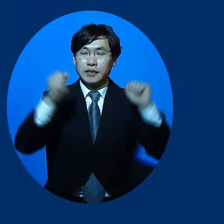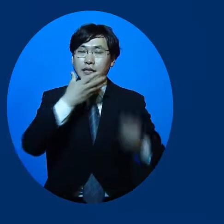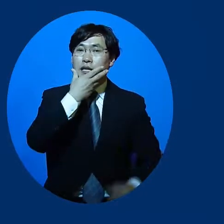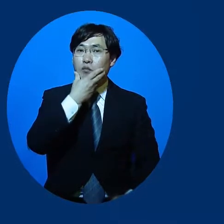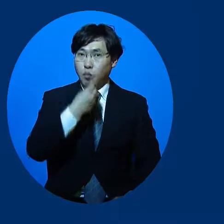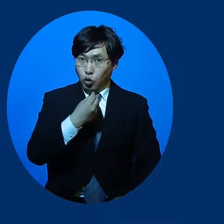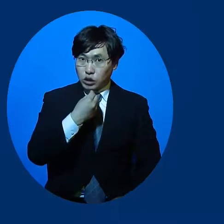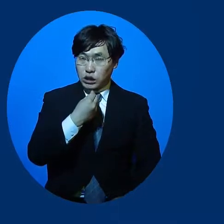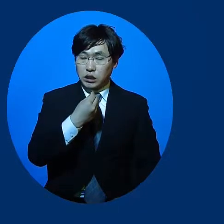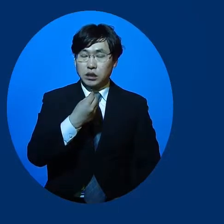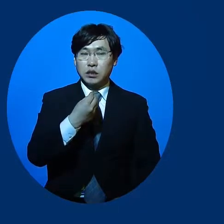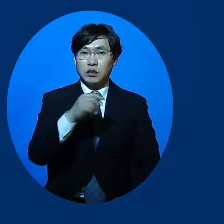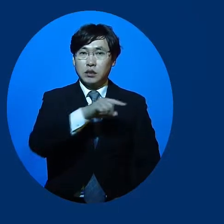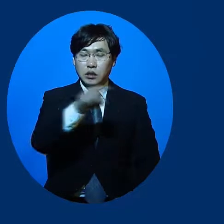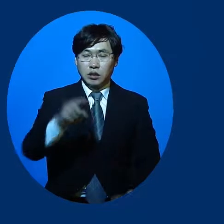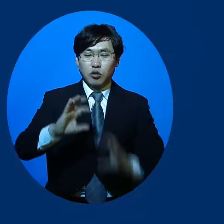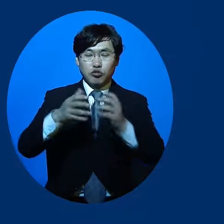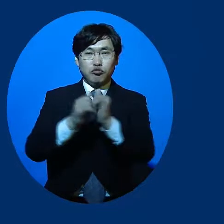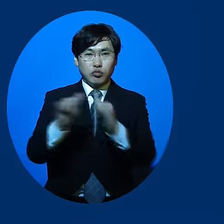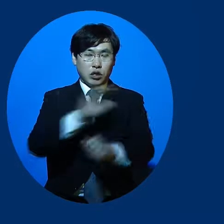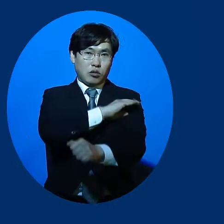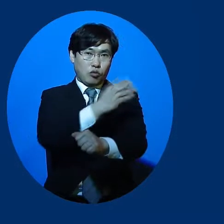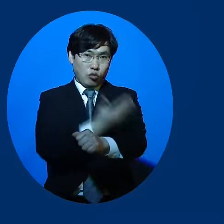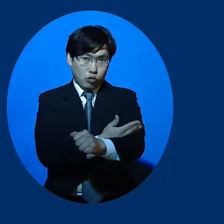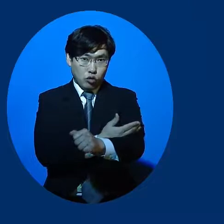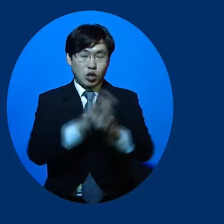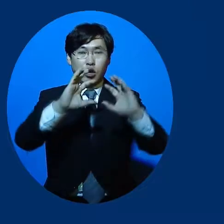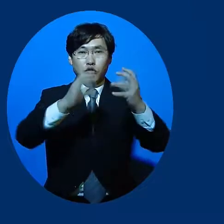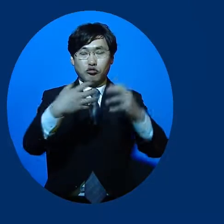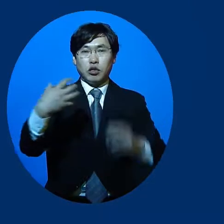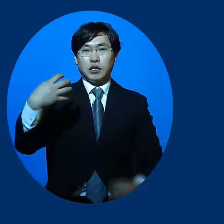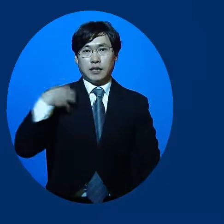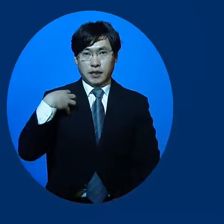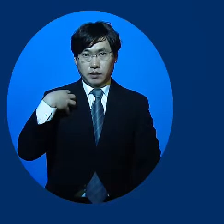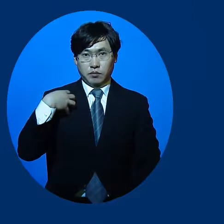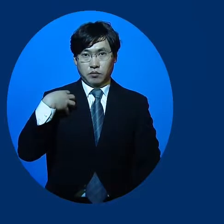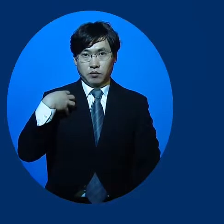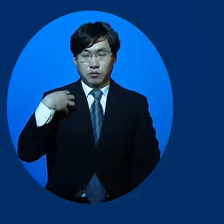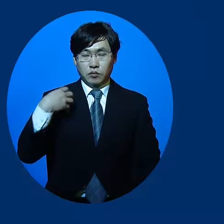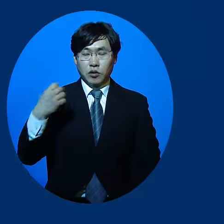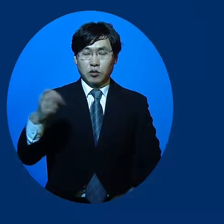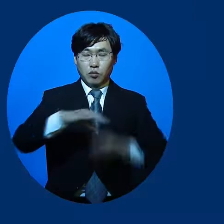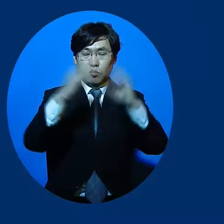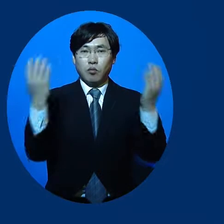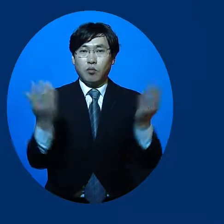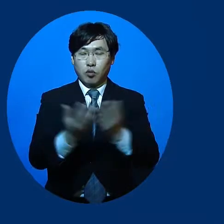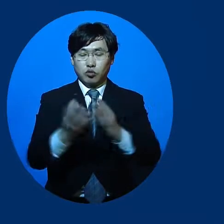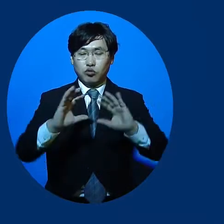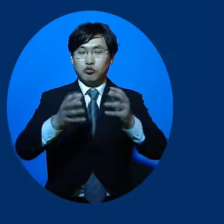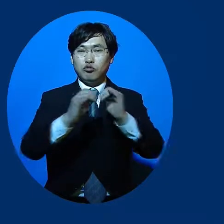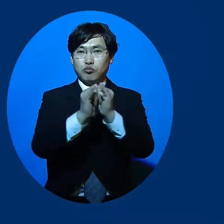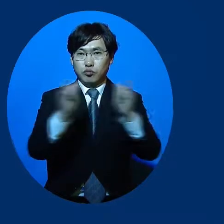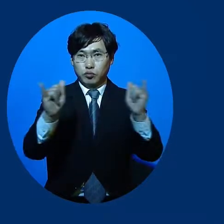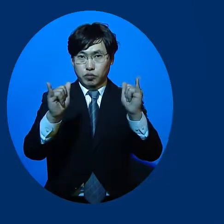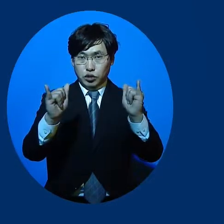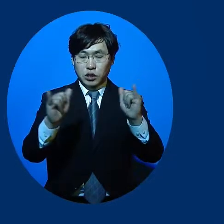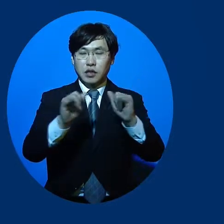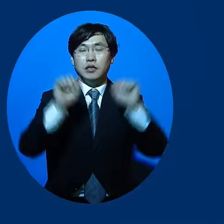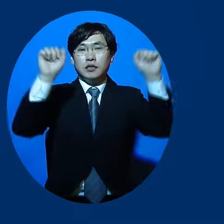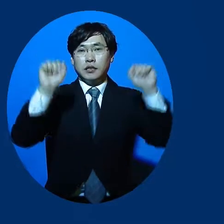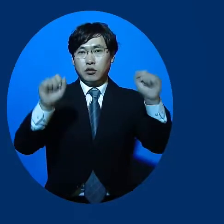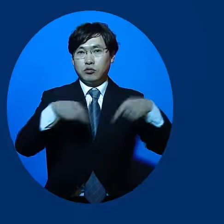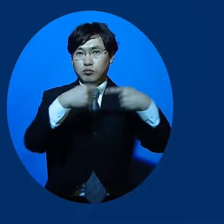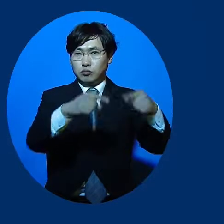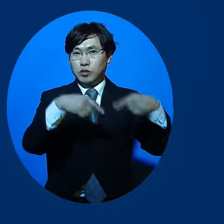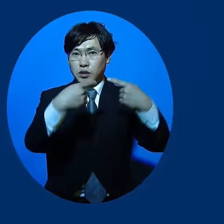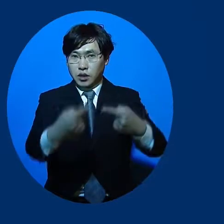복지는 국민의 권리이자 국가의 의무이며, 장애인을 포함한 모든 국민이 체육을 즐기며